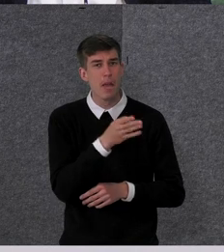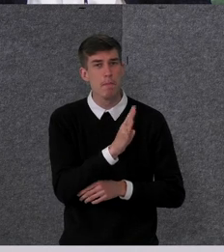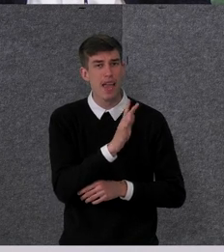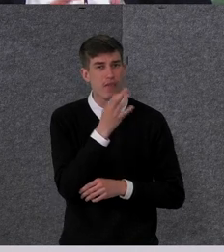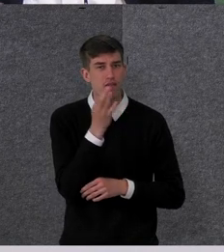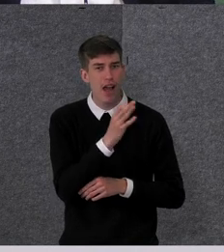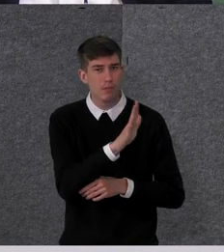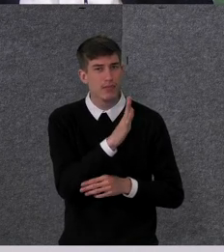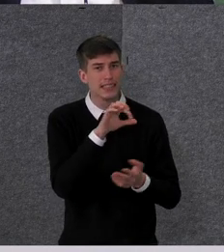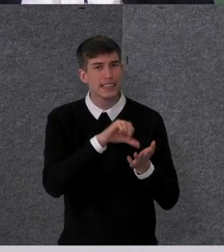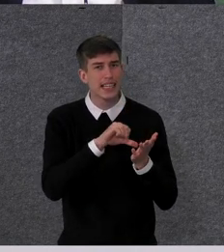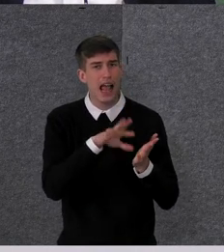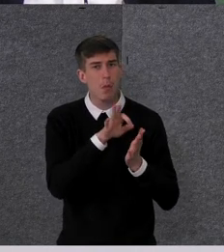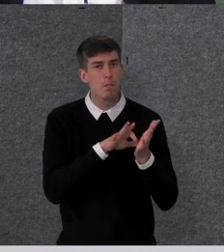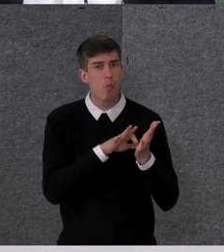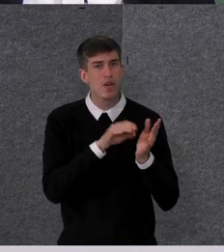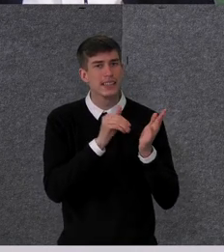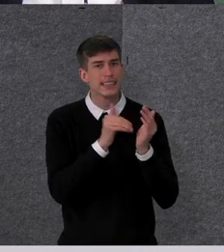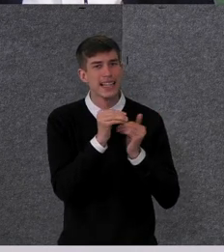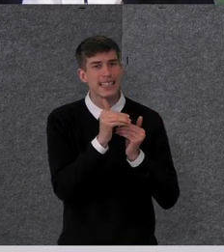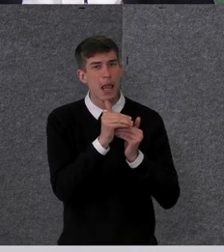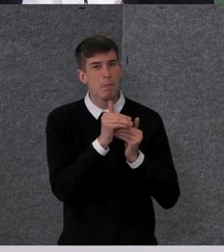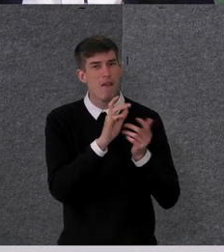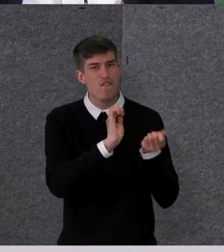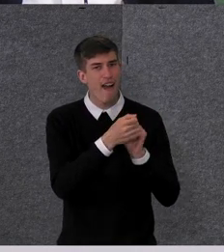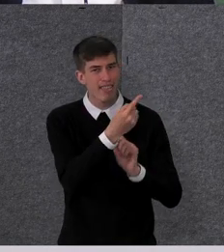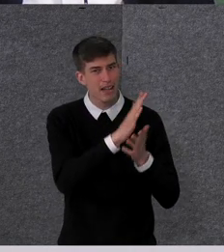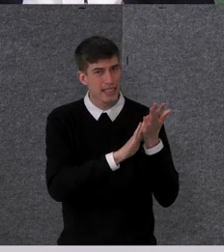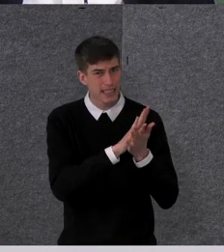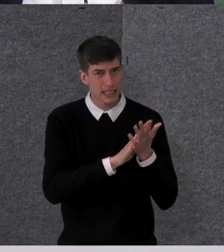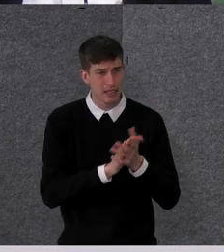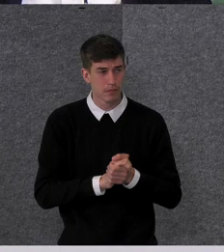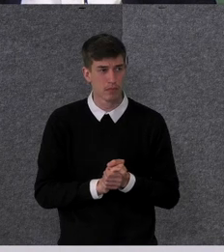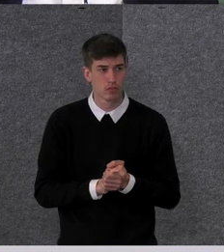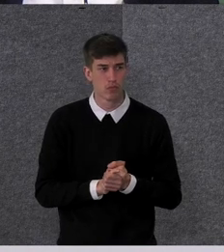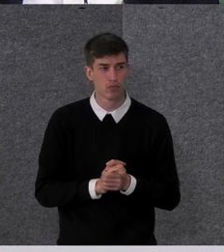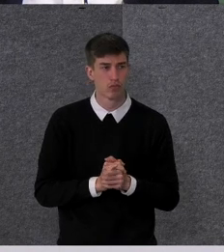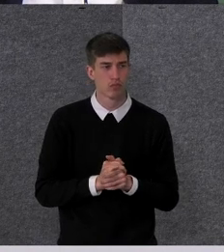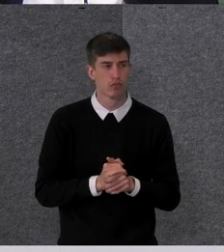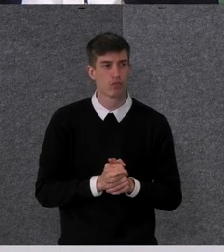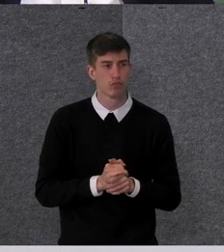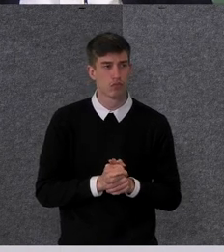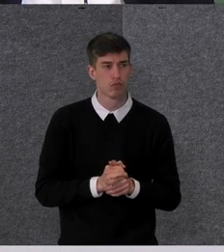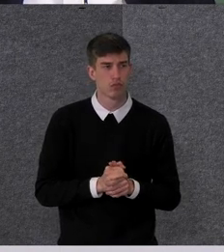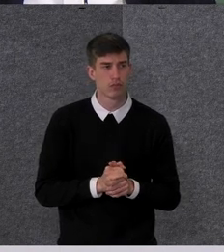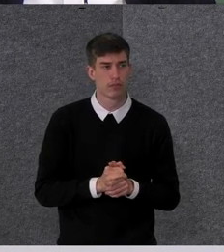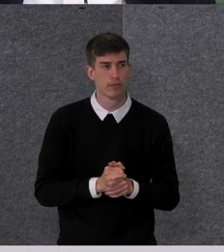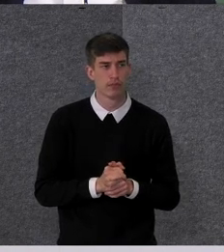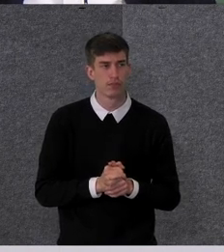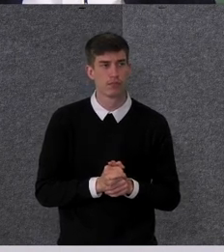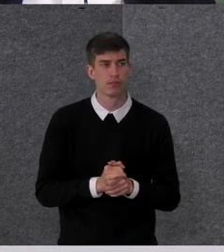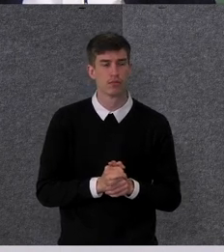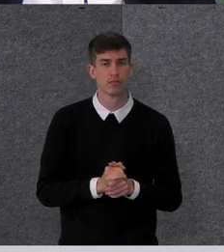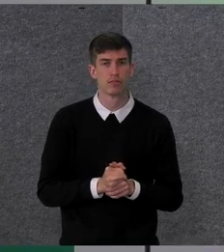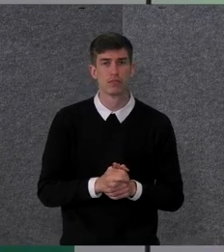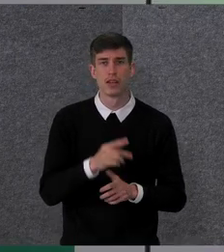was sind für dich zentrale Punkte des Systemwandels, von denen du sprichst? Soll ich nochmal wiederholen oder ist okay? Naja, vielleicht die letzte gleich nochmal. Aber okay. Zum